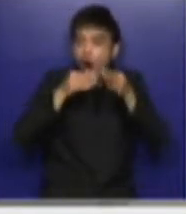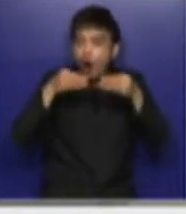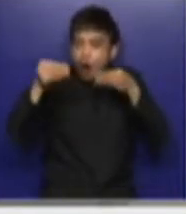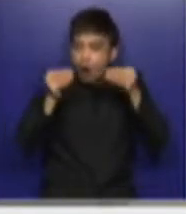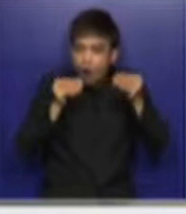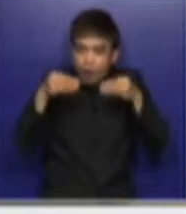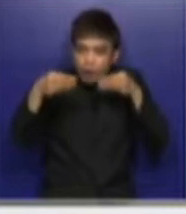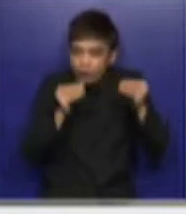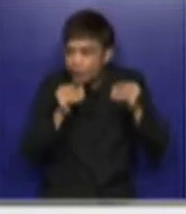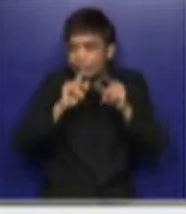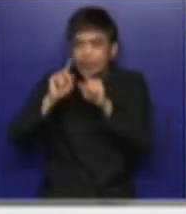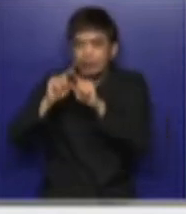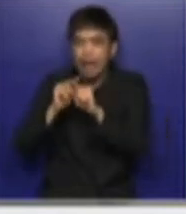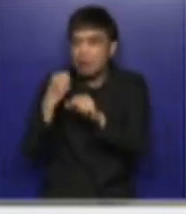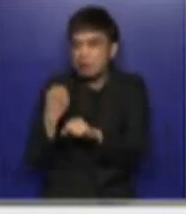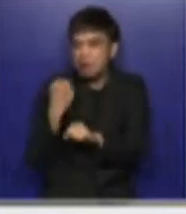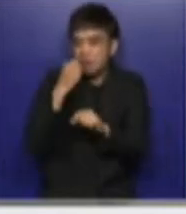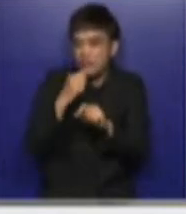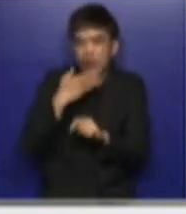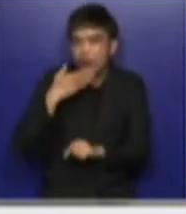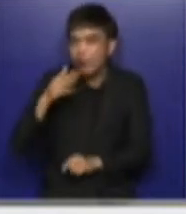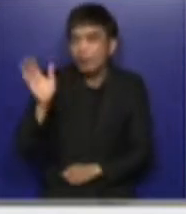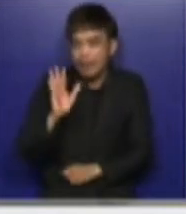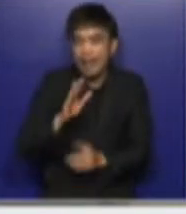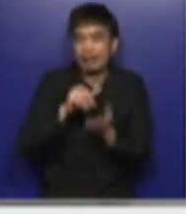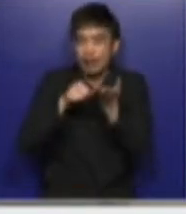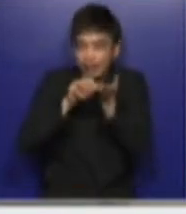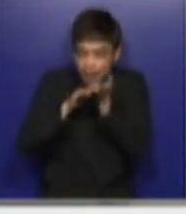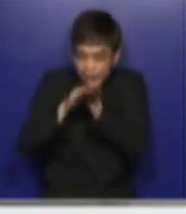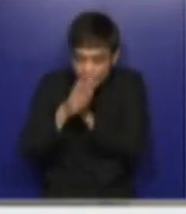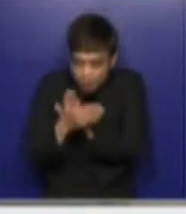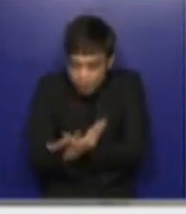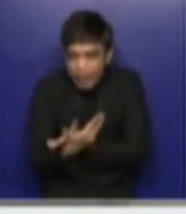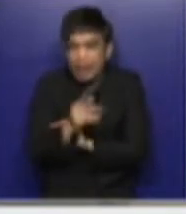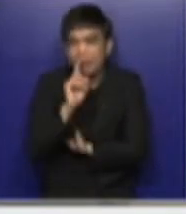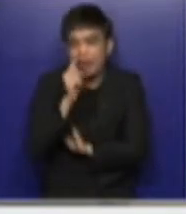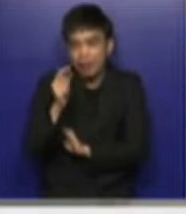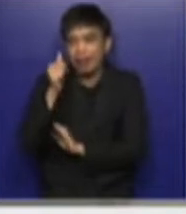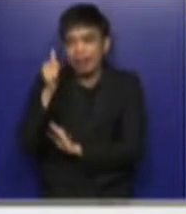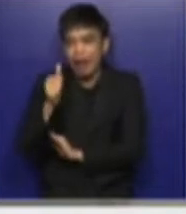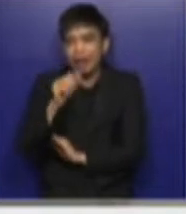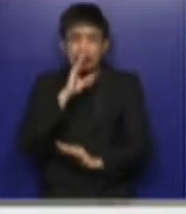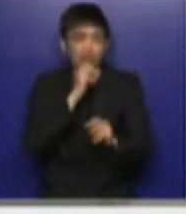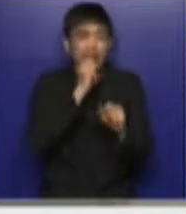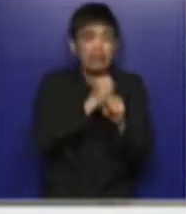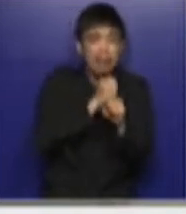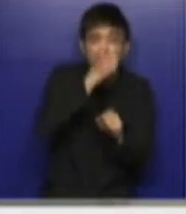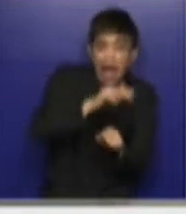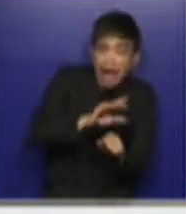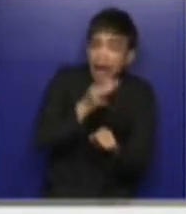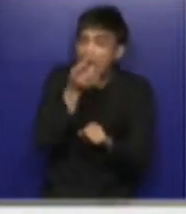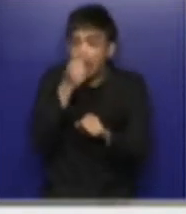รค่ะถ้าเรามีแต่วัฒนธรรมแช่แข็งที่ปรับเปลี่ยนไม่ได้แต่ต้องไม่ได้ดิฉันเกรงว่านั่นจะเป็นผลเสียมากกว่าผลดี